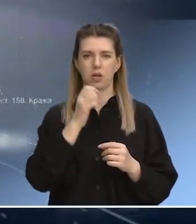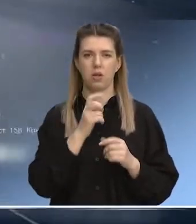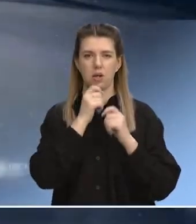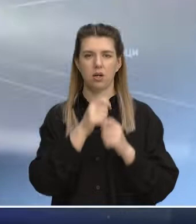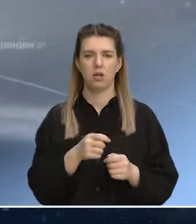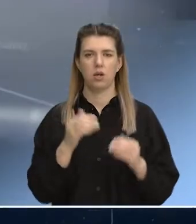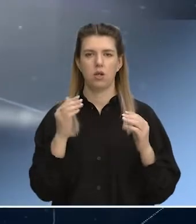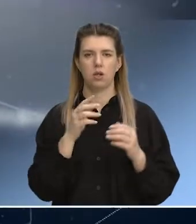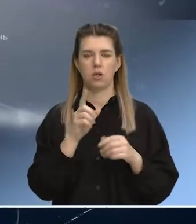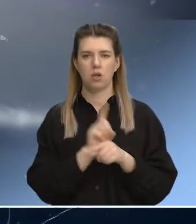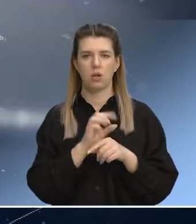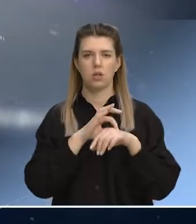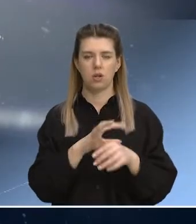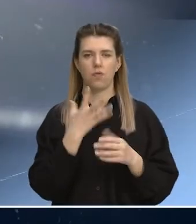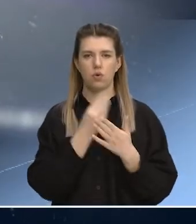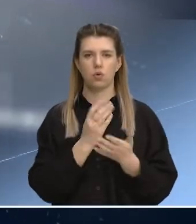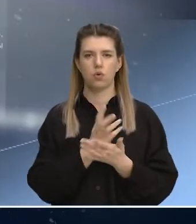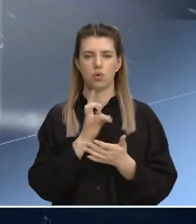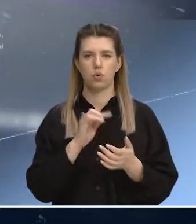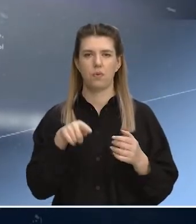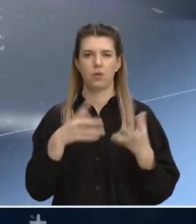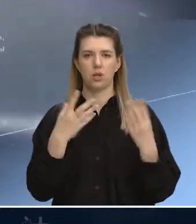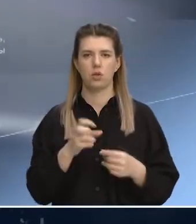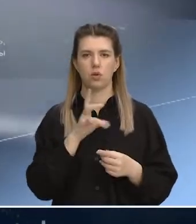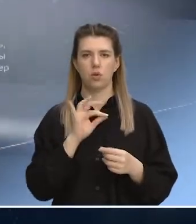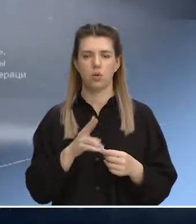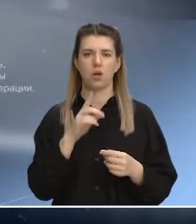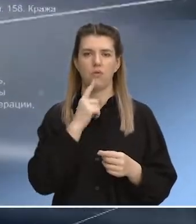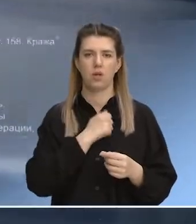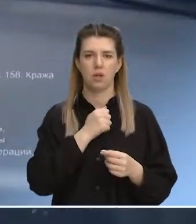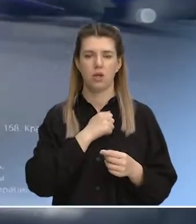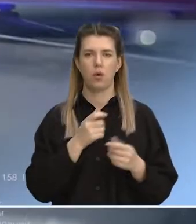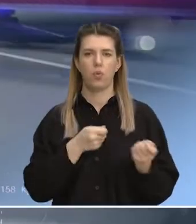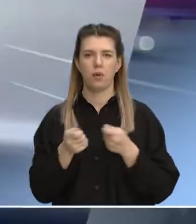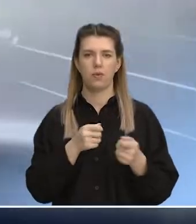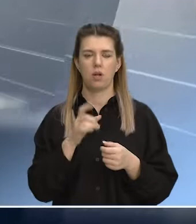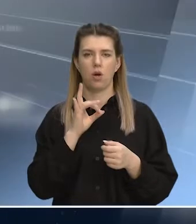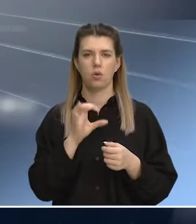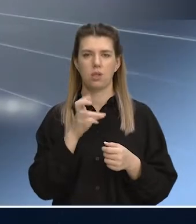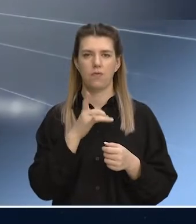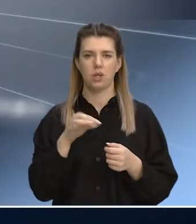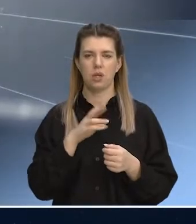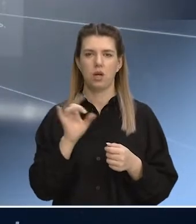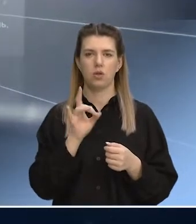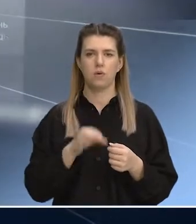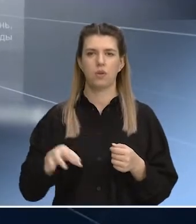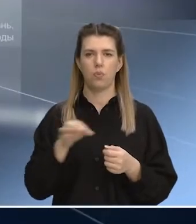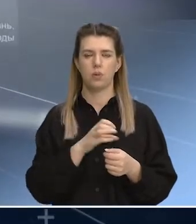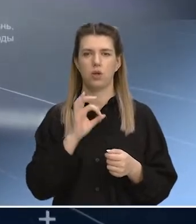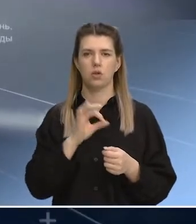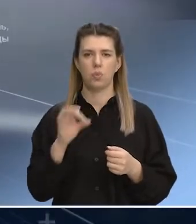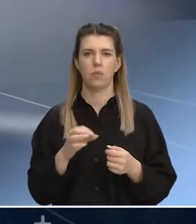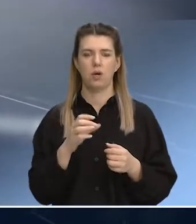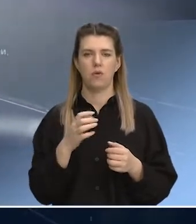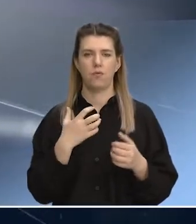государственных наград, доблестно неся свою службу. В этот день сотрудники и военнослужащие управления Росгвардии по Ростовской области с